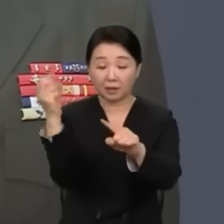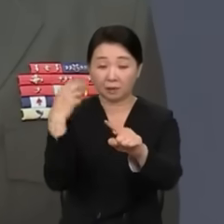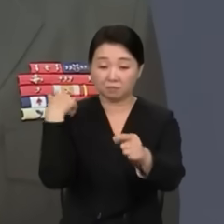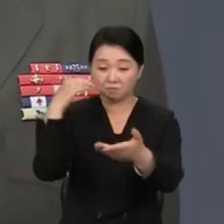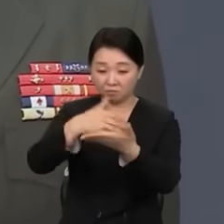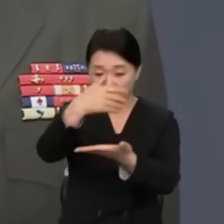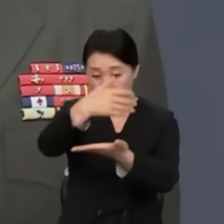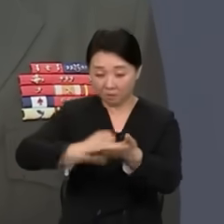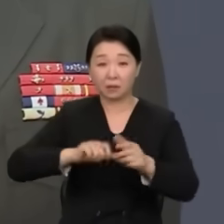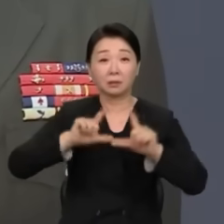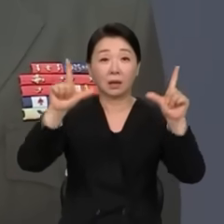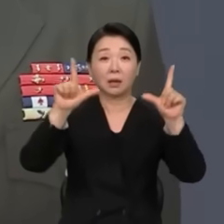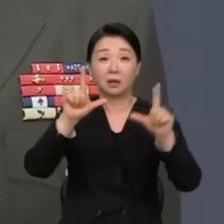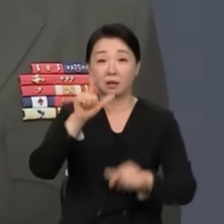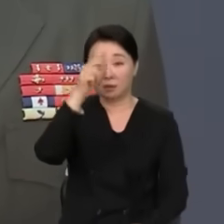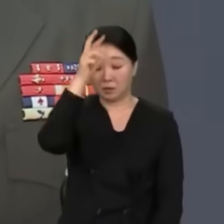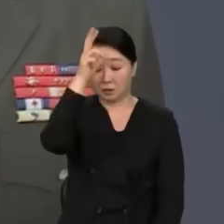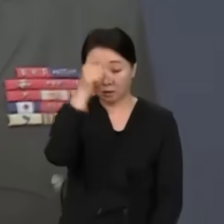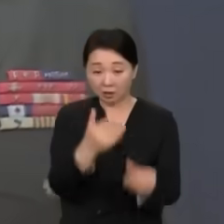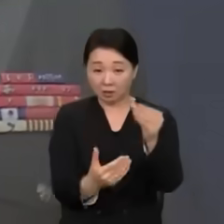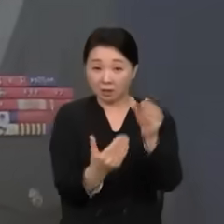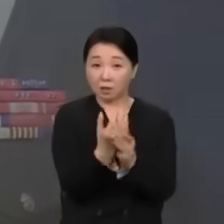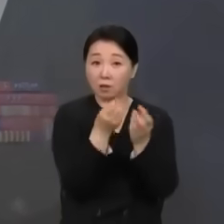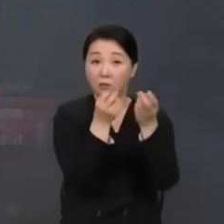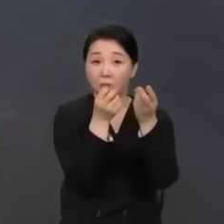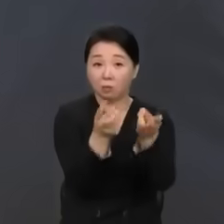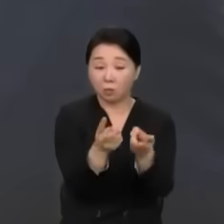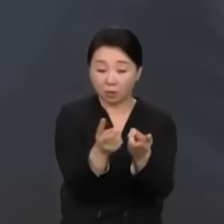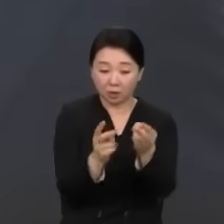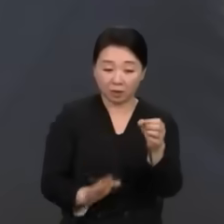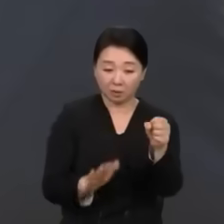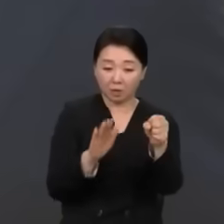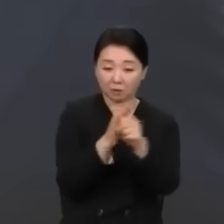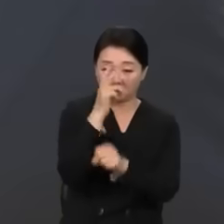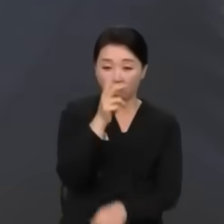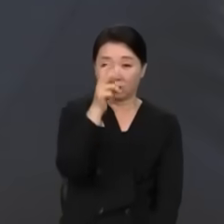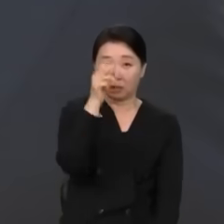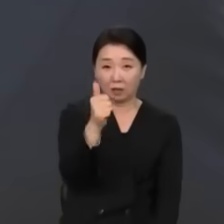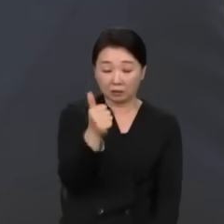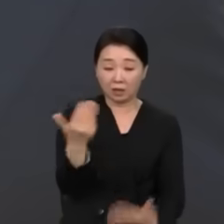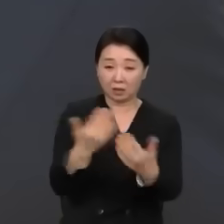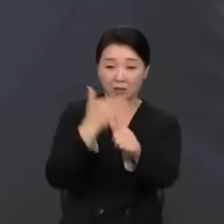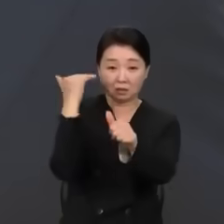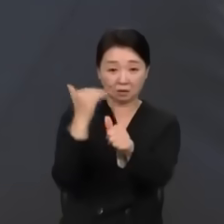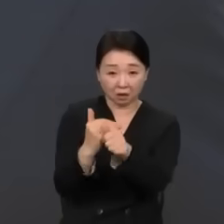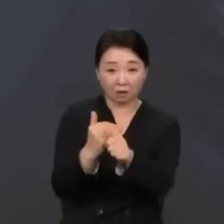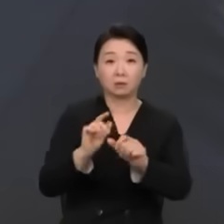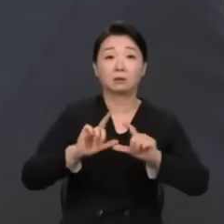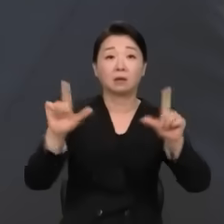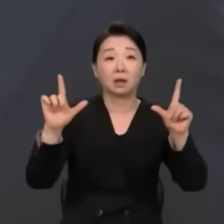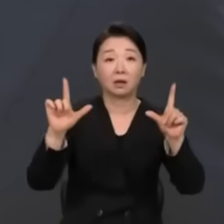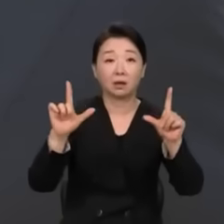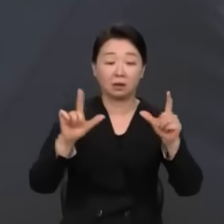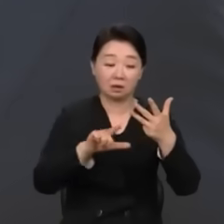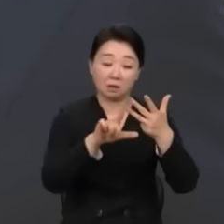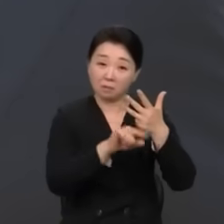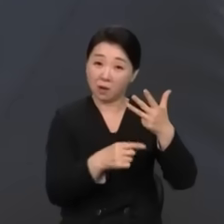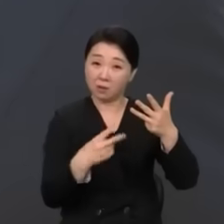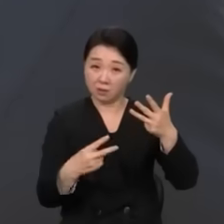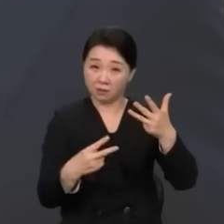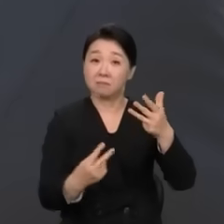날, 그리고 경찰에 그 사건을 보낸 해병대 자체 수사단장을 보직해임한 날, 모두 지난해 8월